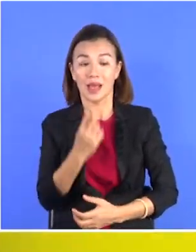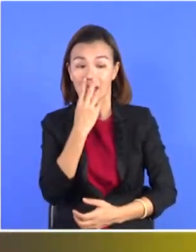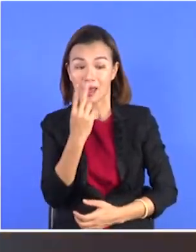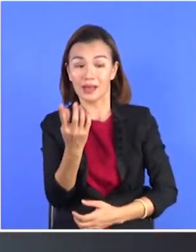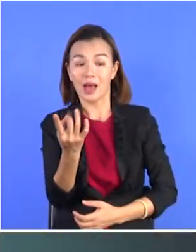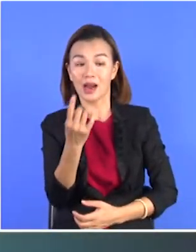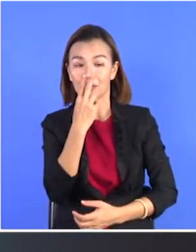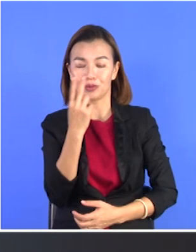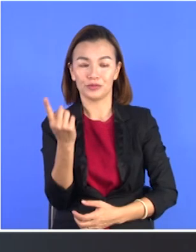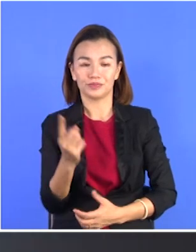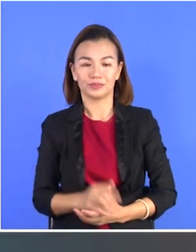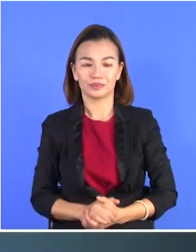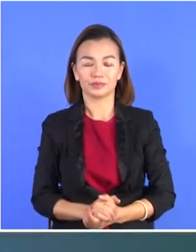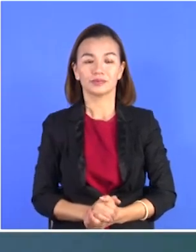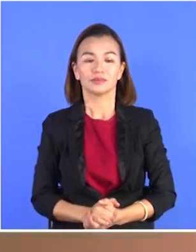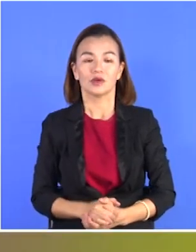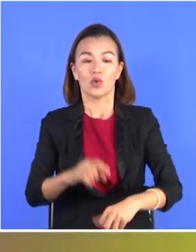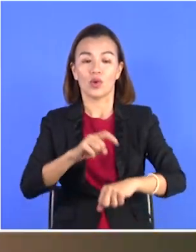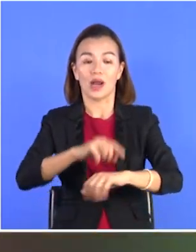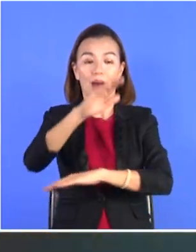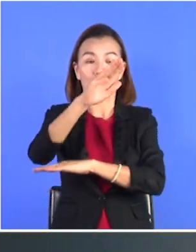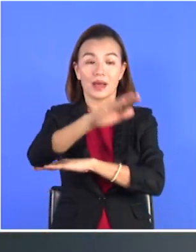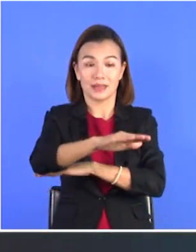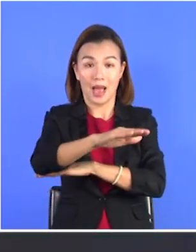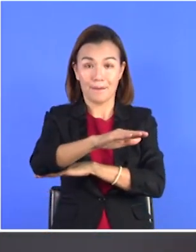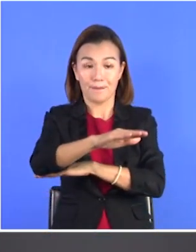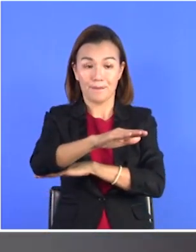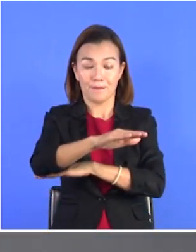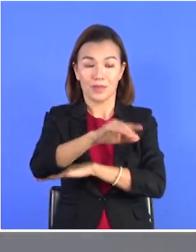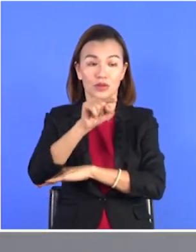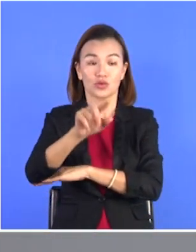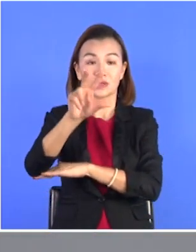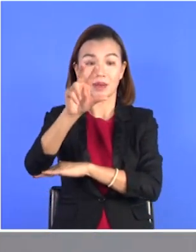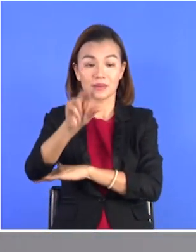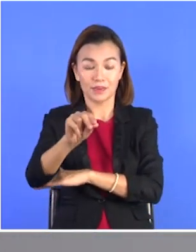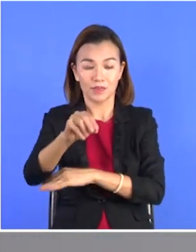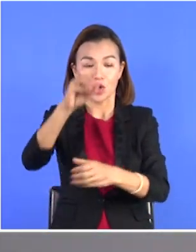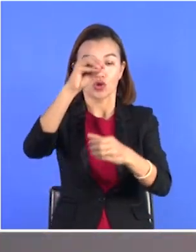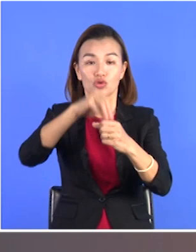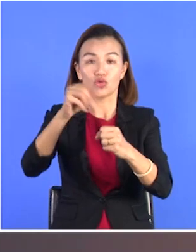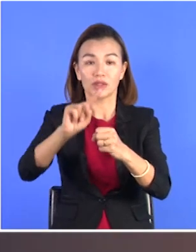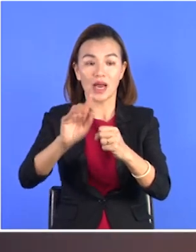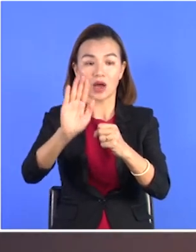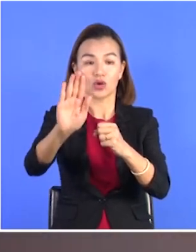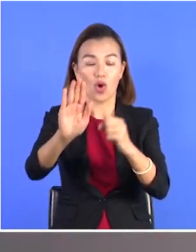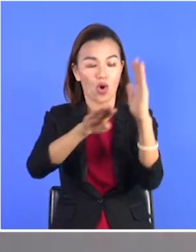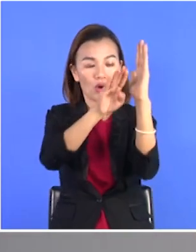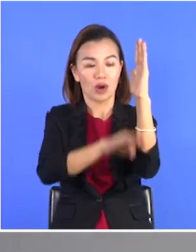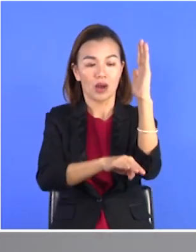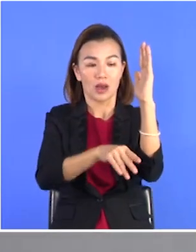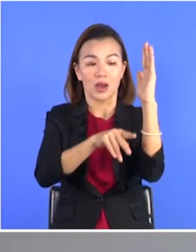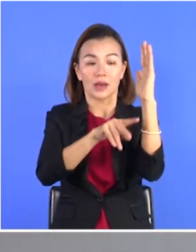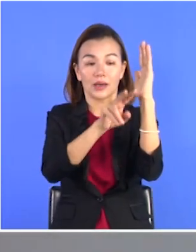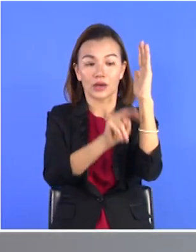บ้านหลังนี้ค่ะเมื่อวานตอนประมาณ 15:30นบ้านในหมู่ที่ 1ซอยองค์การโทรศัพท์ 4ตำบลปากพนังฝั่งตะวันออกอำเภปัง